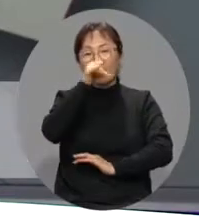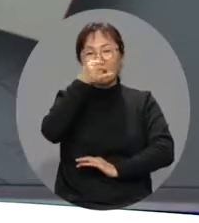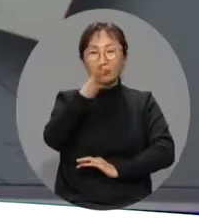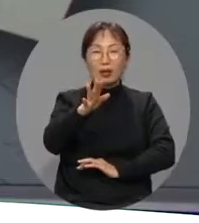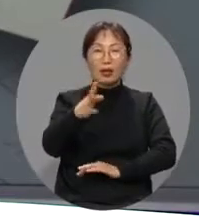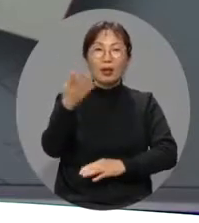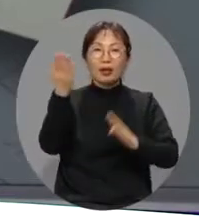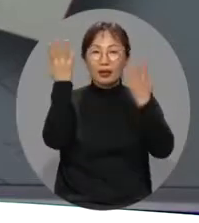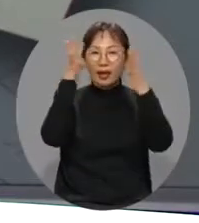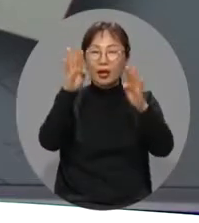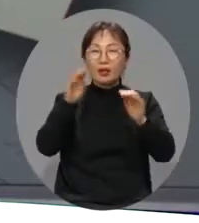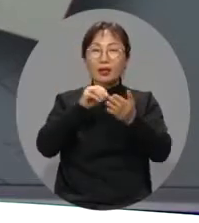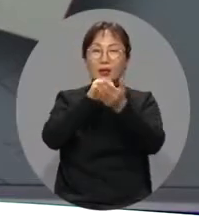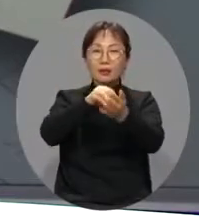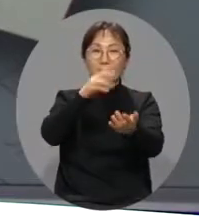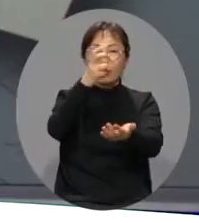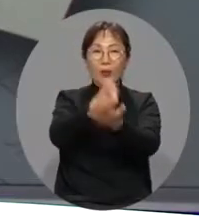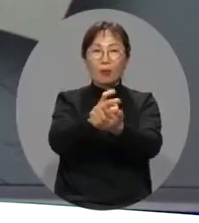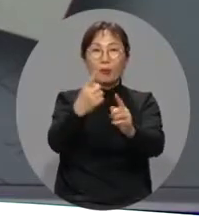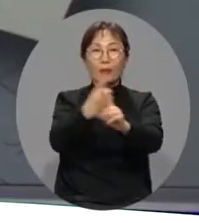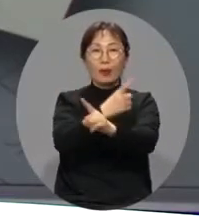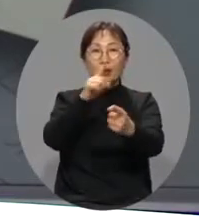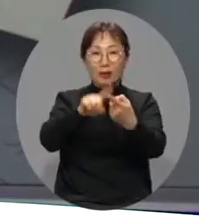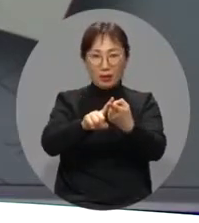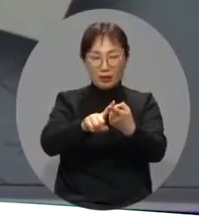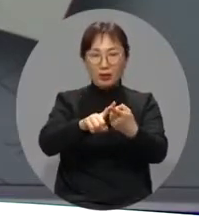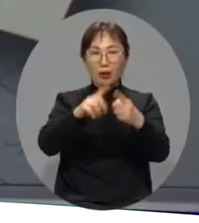대입 제도 김하영 기자가 정리했습니다